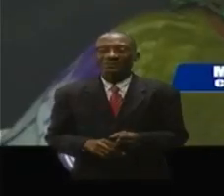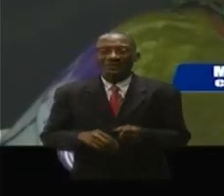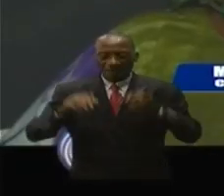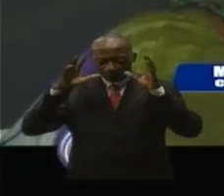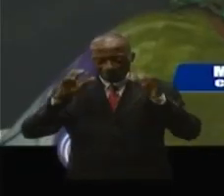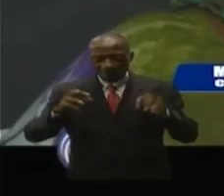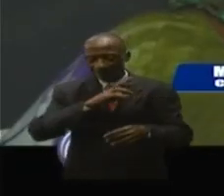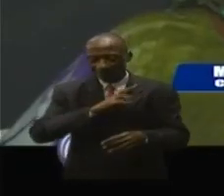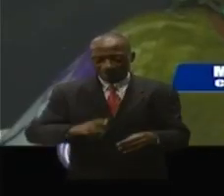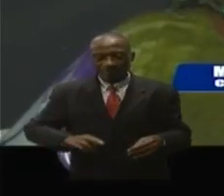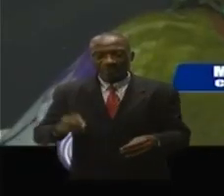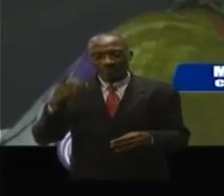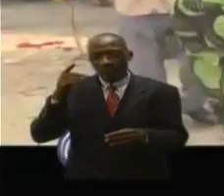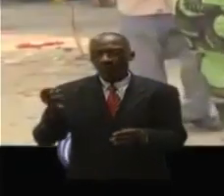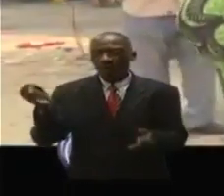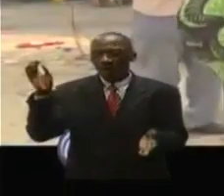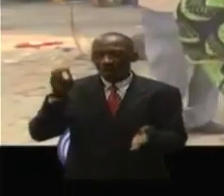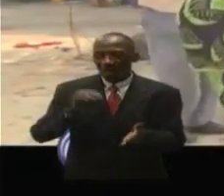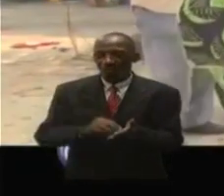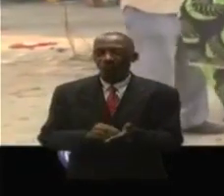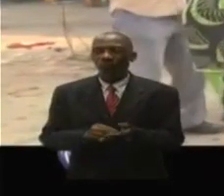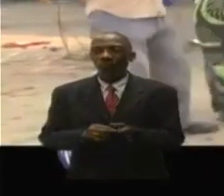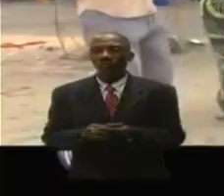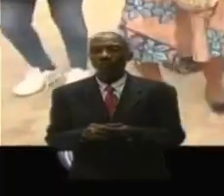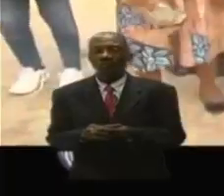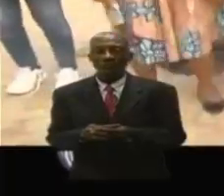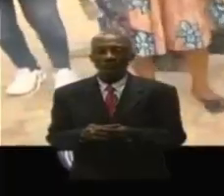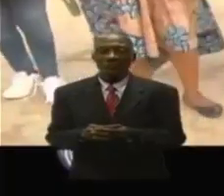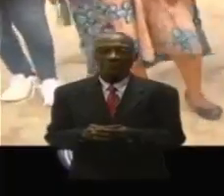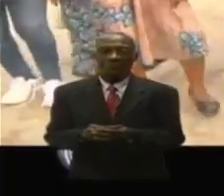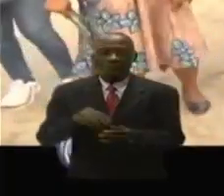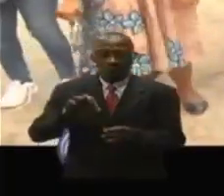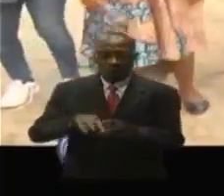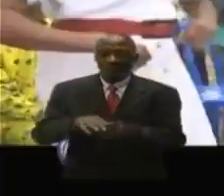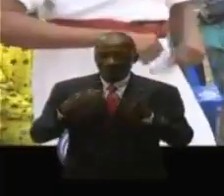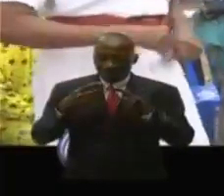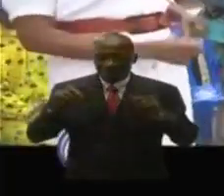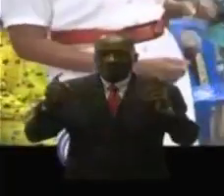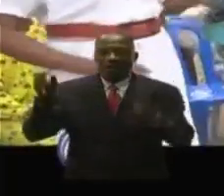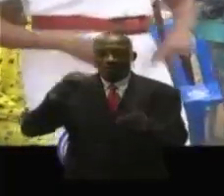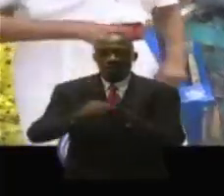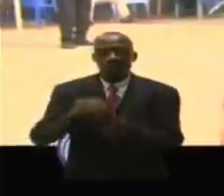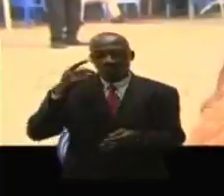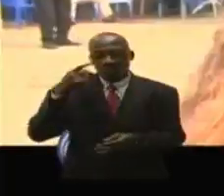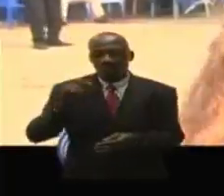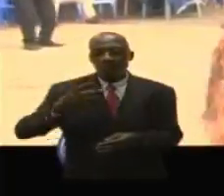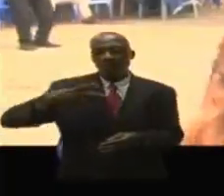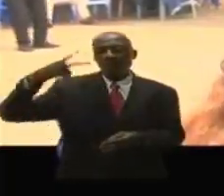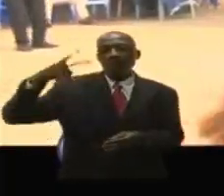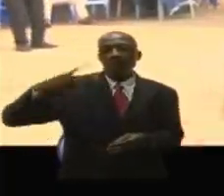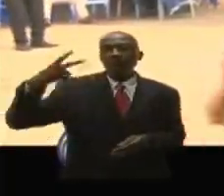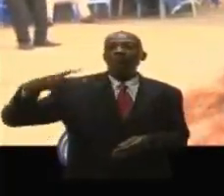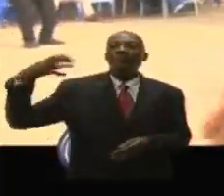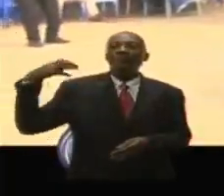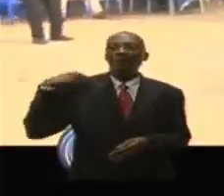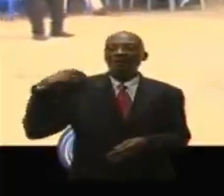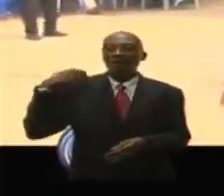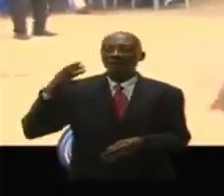les camarades Godefroy Mayobo. Une cérémonie ponctuée par des belles mélodies traditionnelles du Palou.